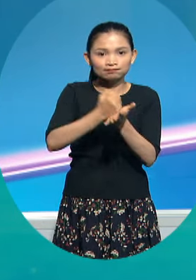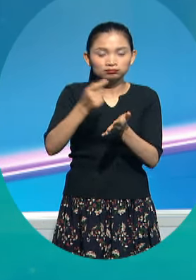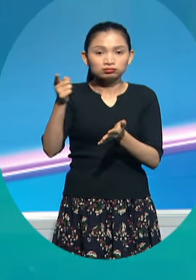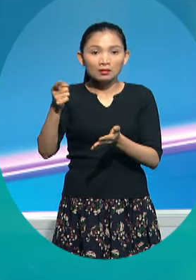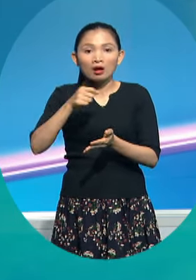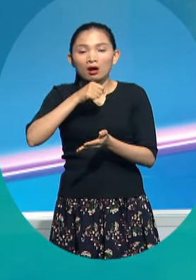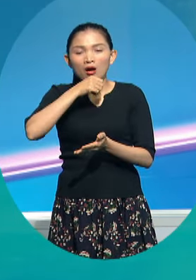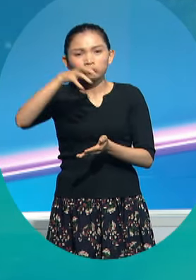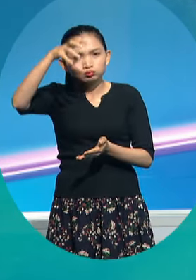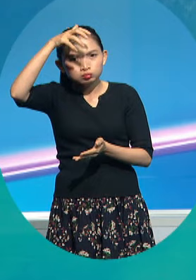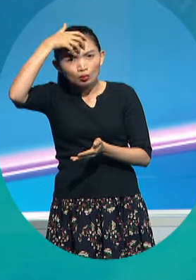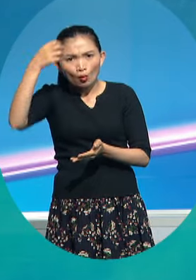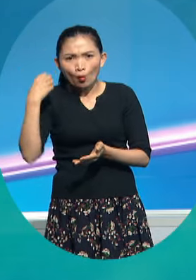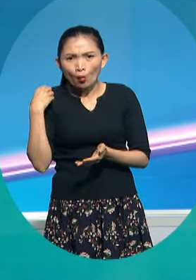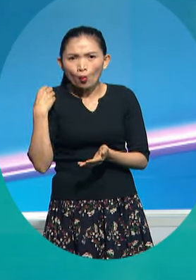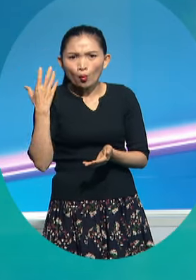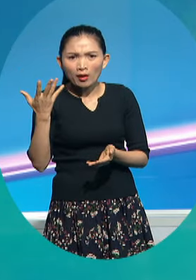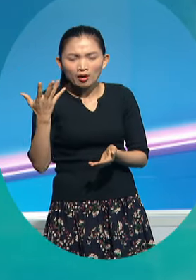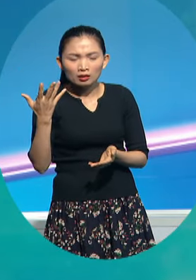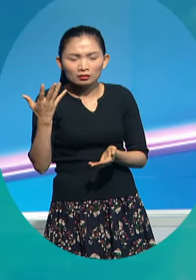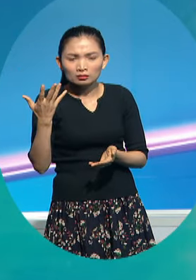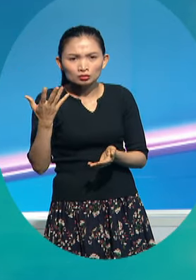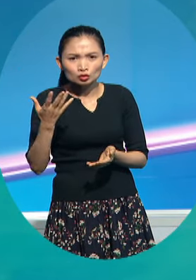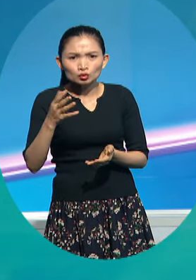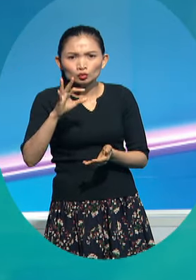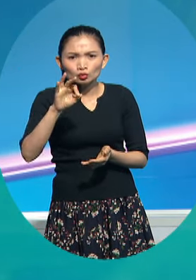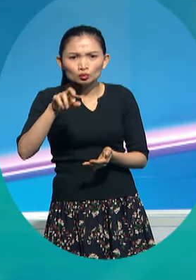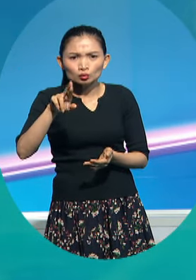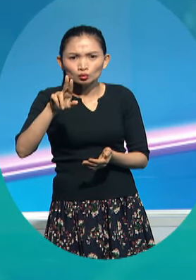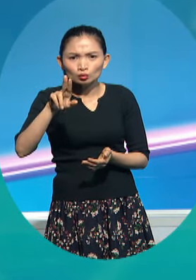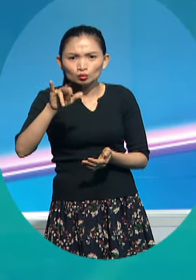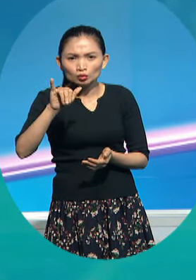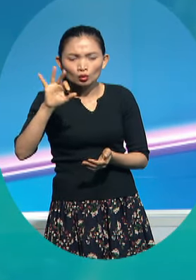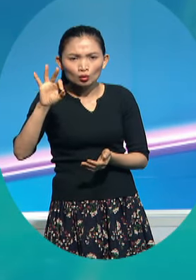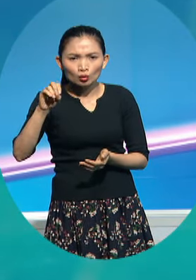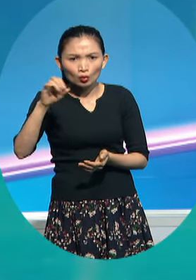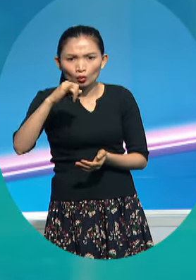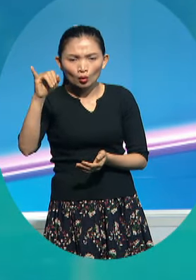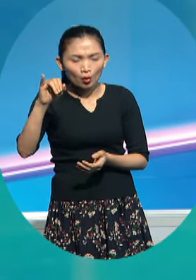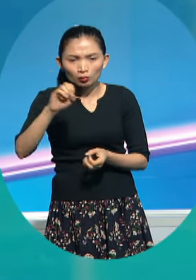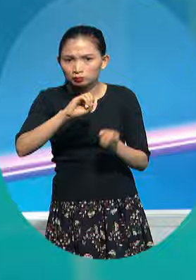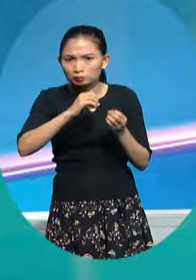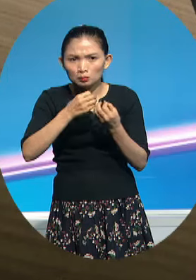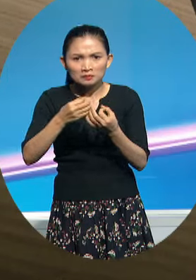được hưởng quyền miễn trừ truy tố trước các cáo buộc liên quan đến việc lật ngược kết quả bầu cử năm